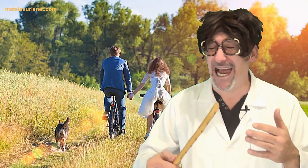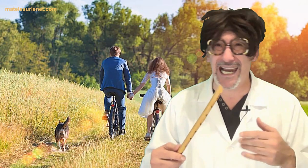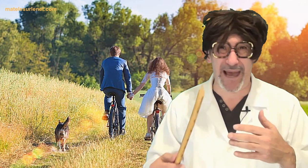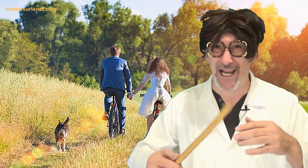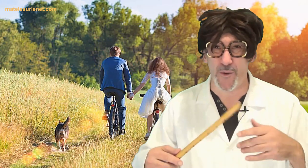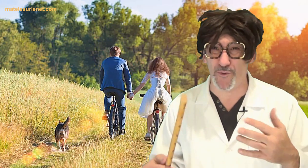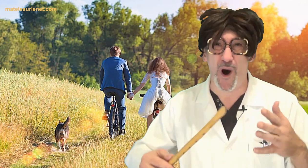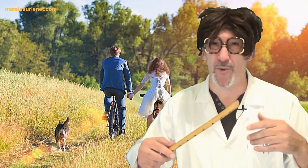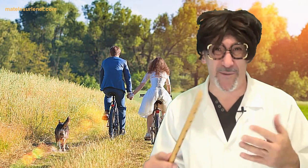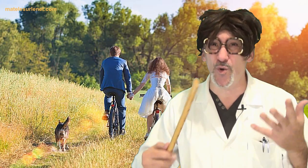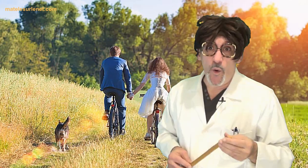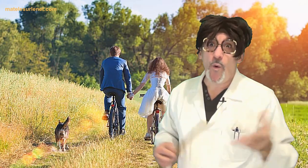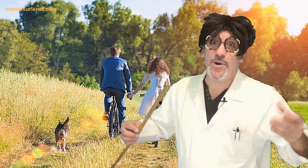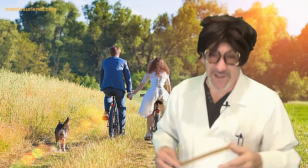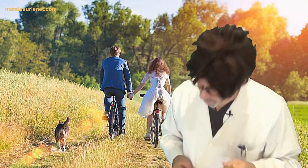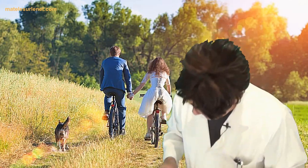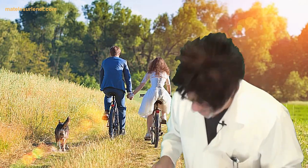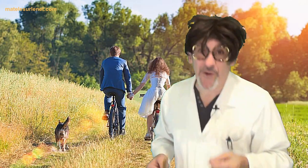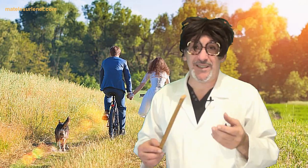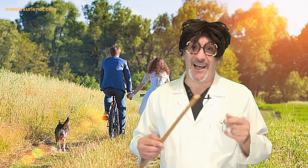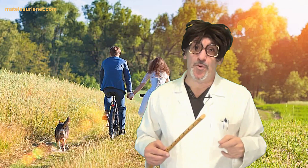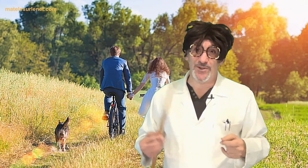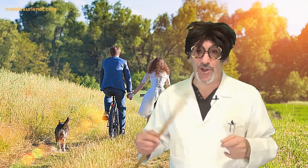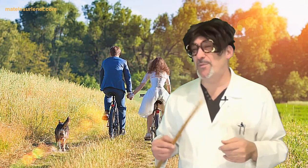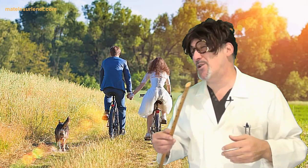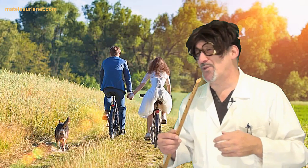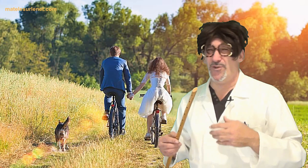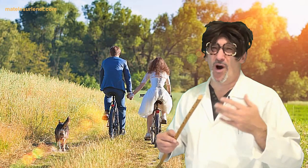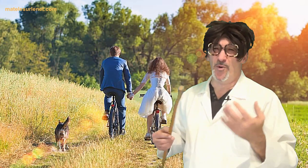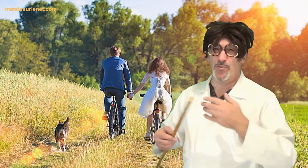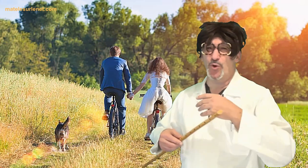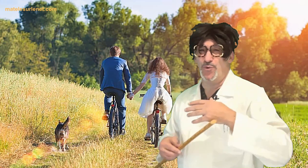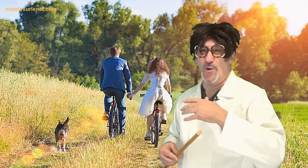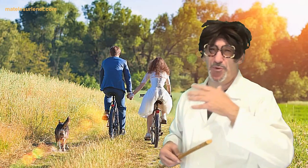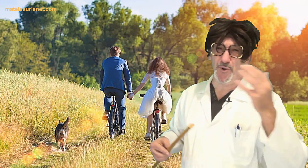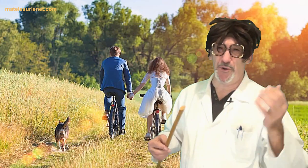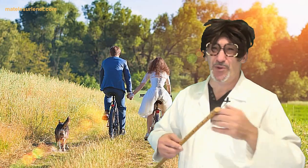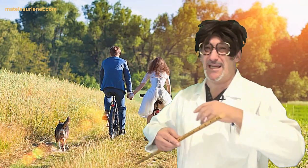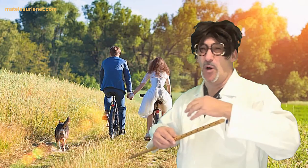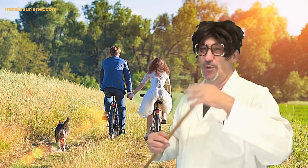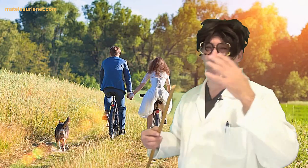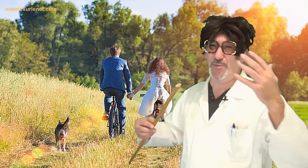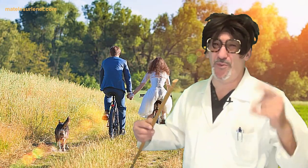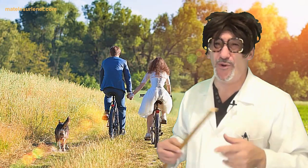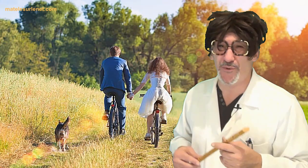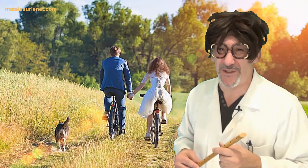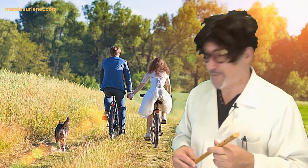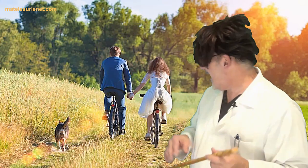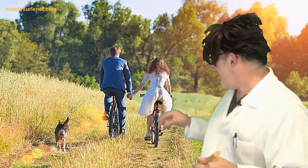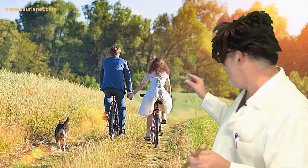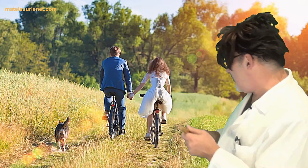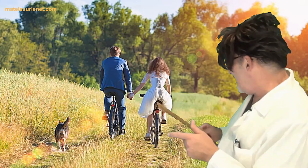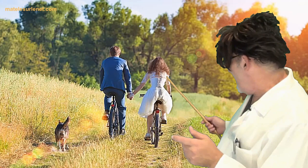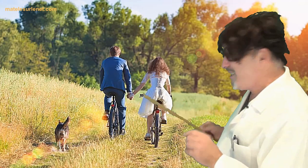comme elle est belle comme toi mon amour ». On peut imaginer aussi que la demoiselle répond à son chéri « Mais non, c'est toi mon amour, tu es le plus beau de tous les amants, tu es le plus beau de tous les